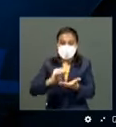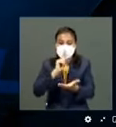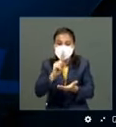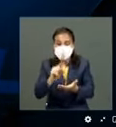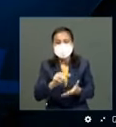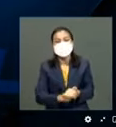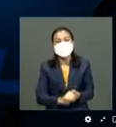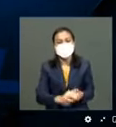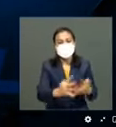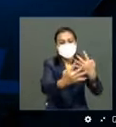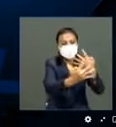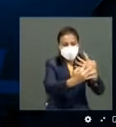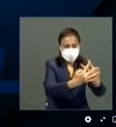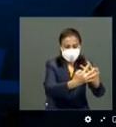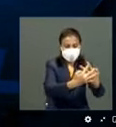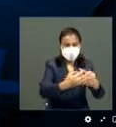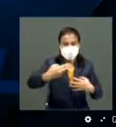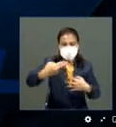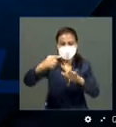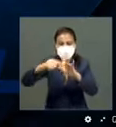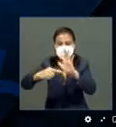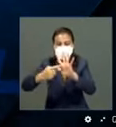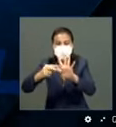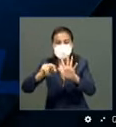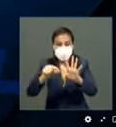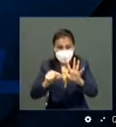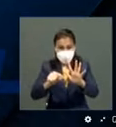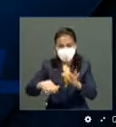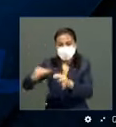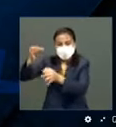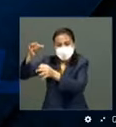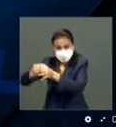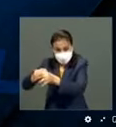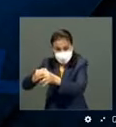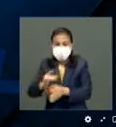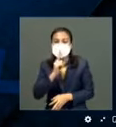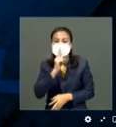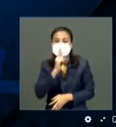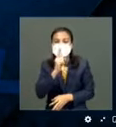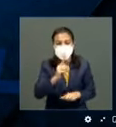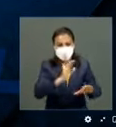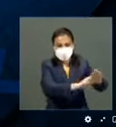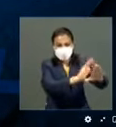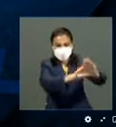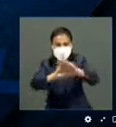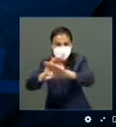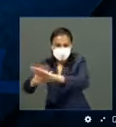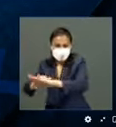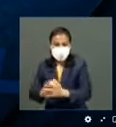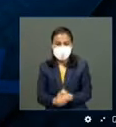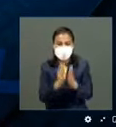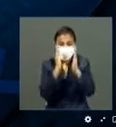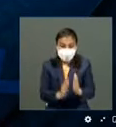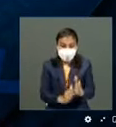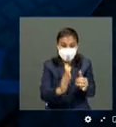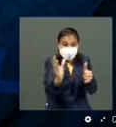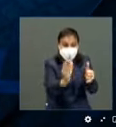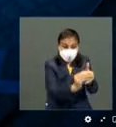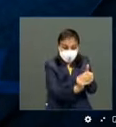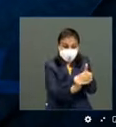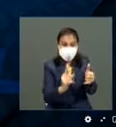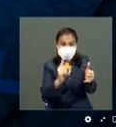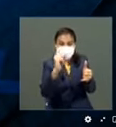ห้างสรรพสินค้าหรือแม้แต่ธนาคารจึงอยากเน้นทุกท่านนะคะว่า ปัจจัยเสี่ยงทั้งผู้ติดเชื้อและผู้เสียชีวิ